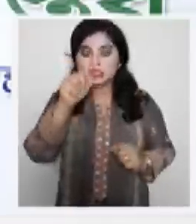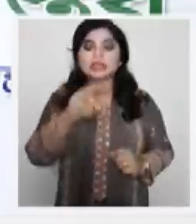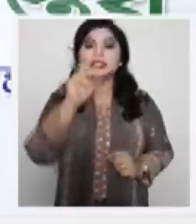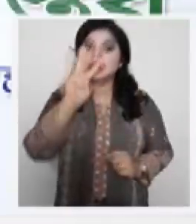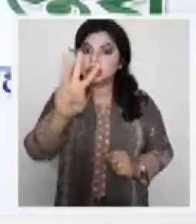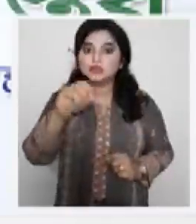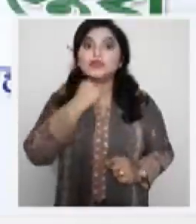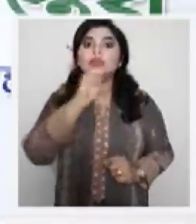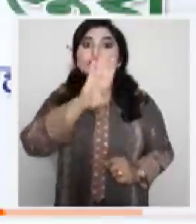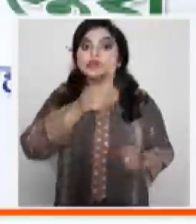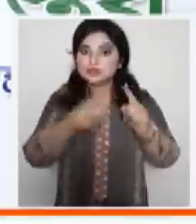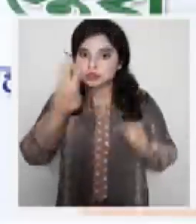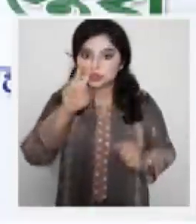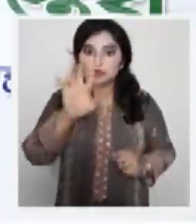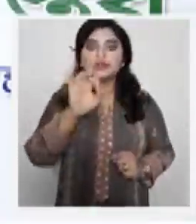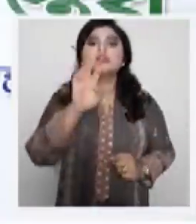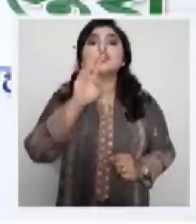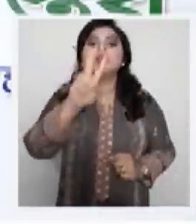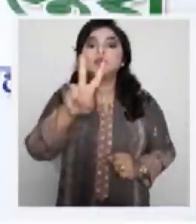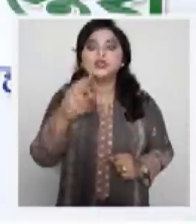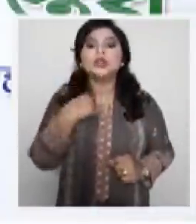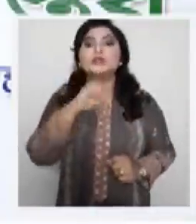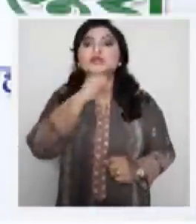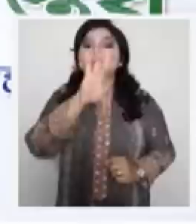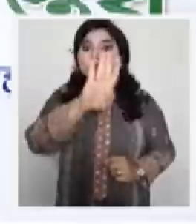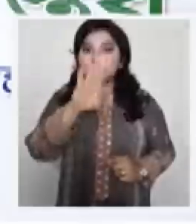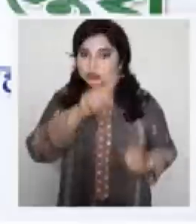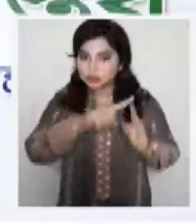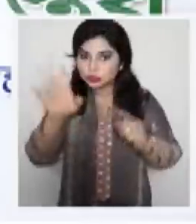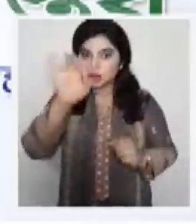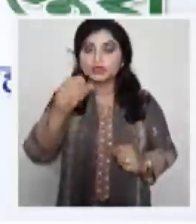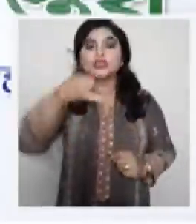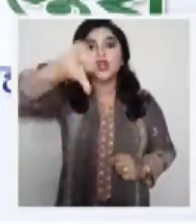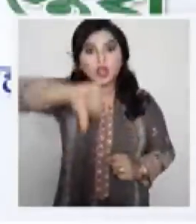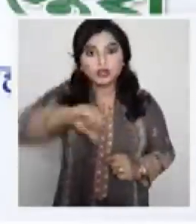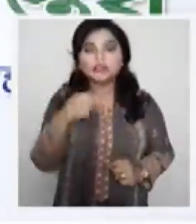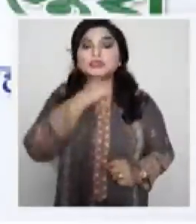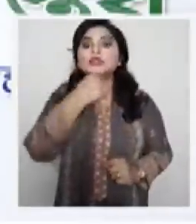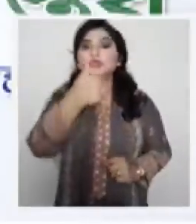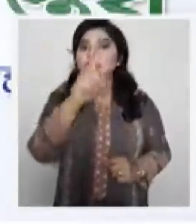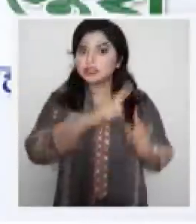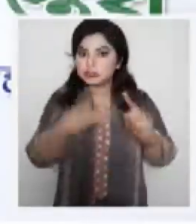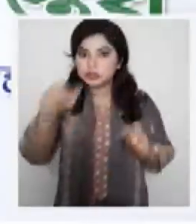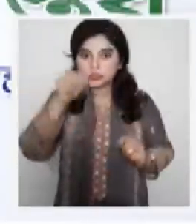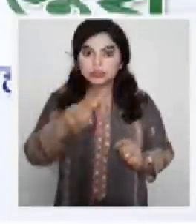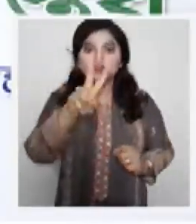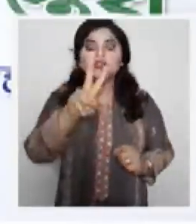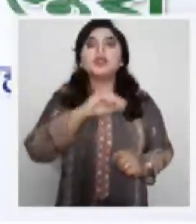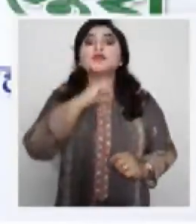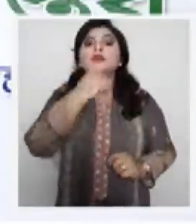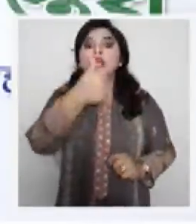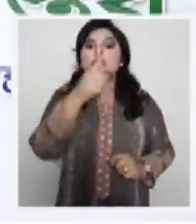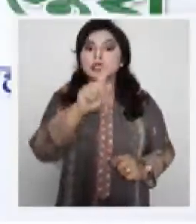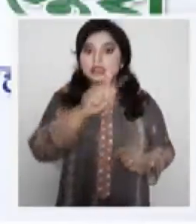বিভাজনে 11 থেকে 20 বছর 1 জন, 21 থেকে 30 বছর 3 জন, 31 থেকে 40 বছর 2 জন, 41 থেকে 50 9